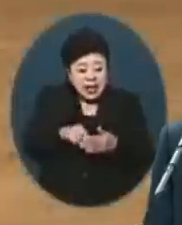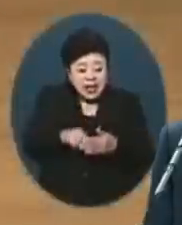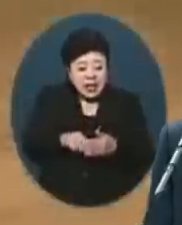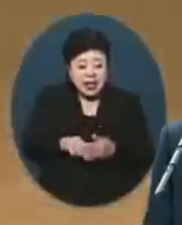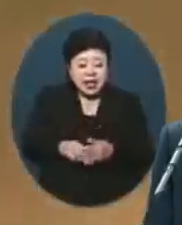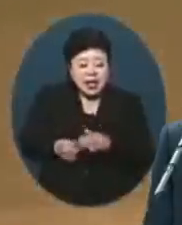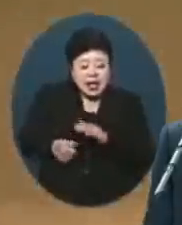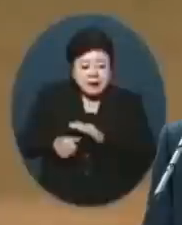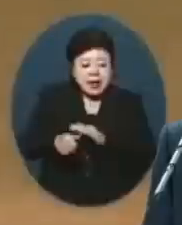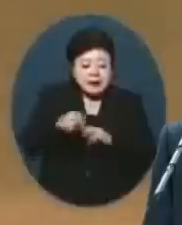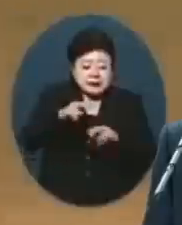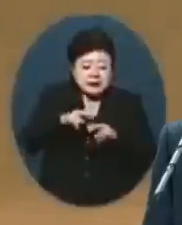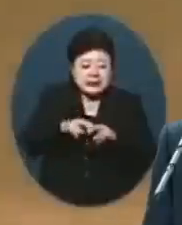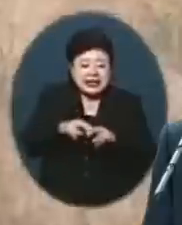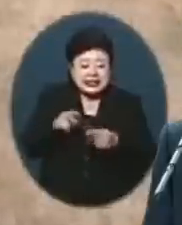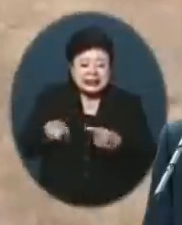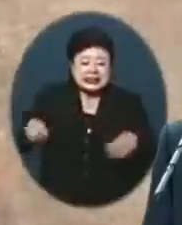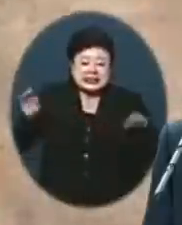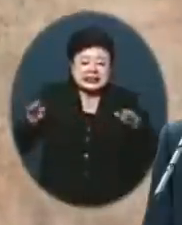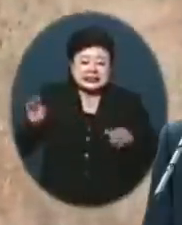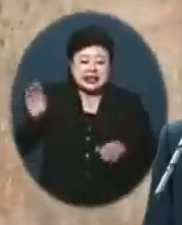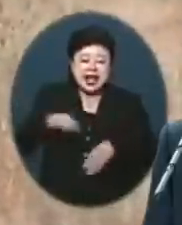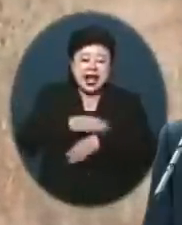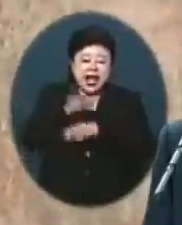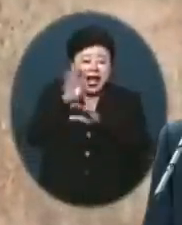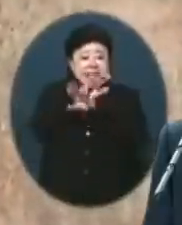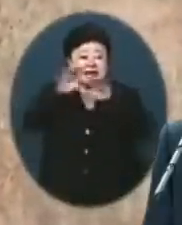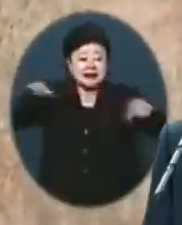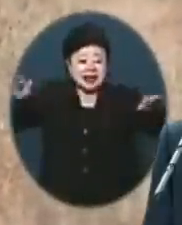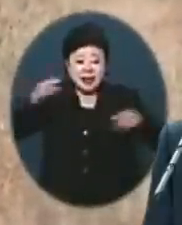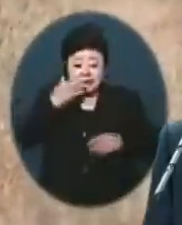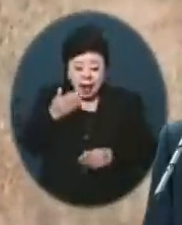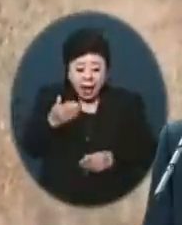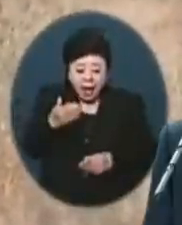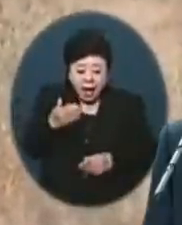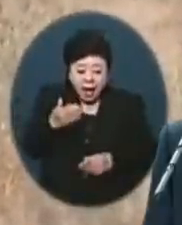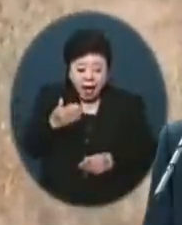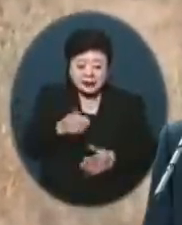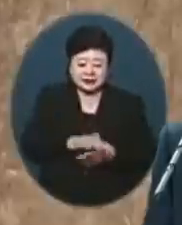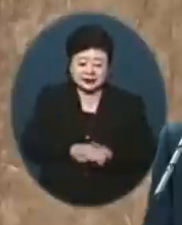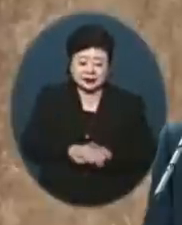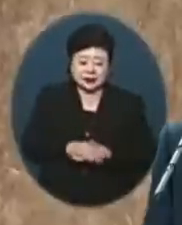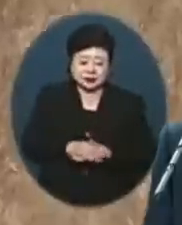뱀잡이 수리는 하늘을 날 수 있는 독수리입니다. 이 독수리는